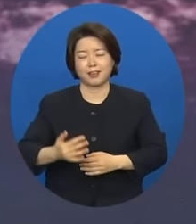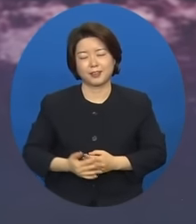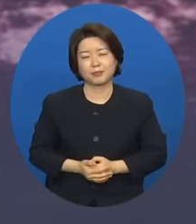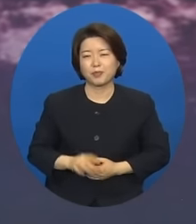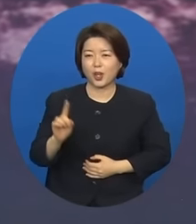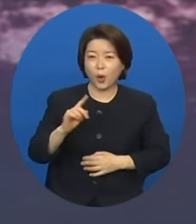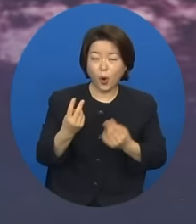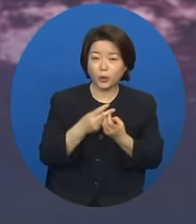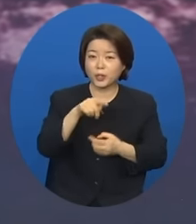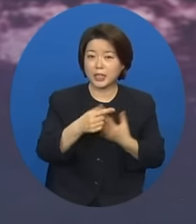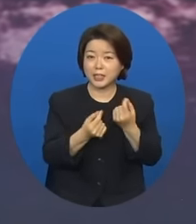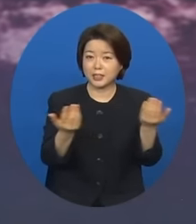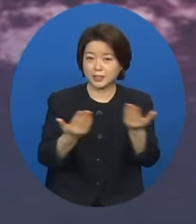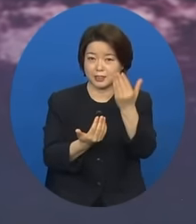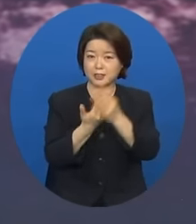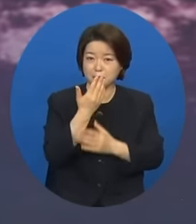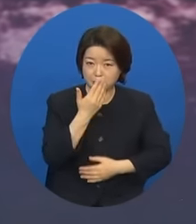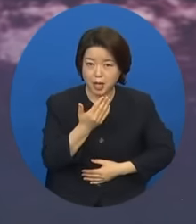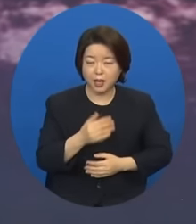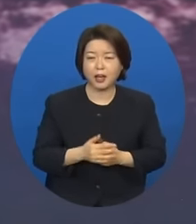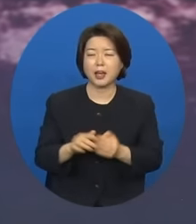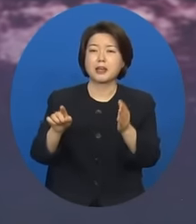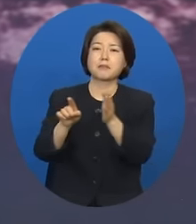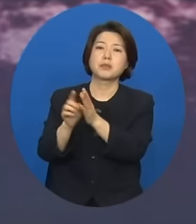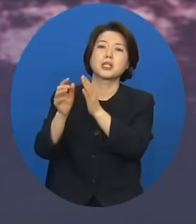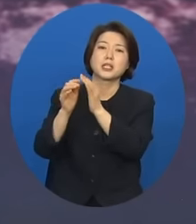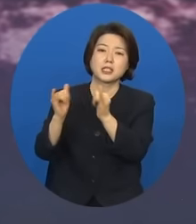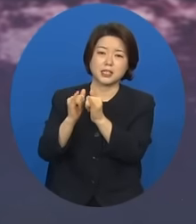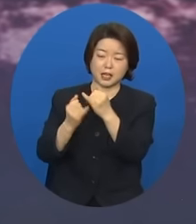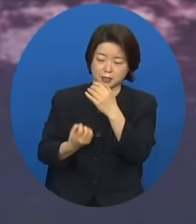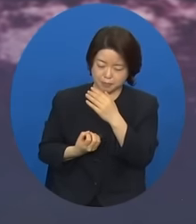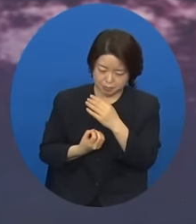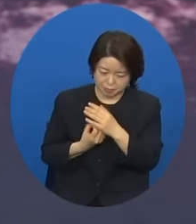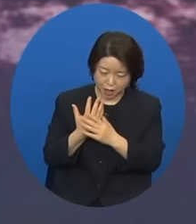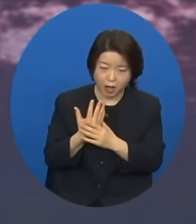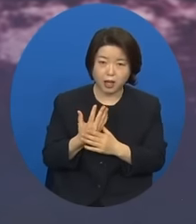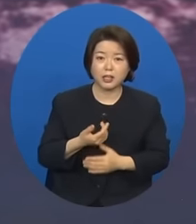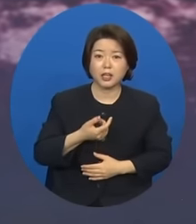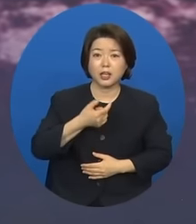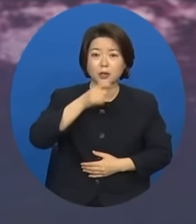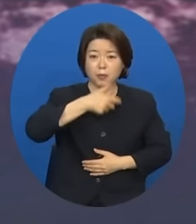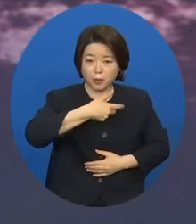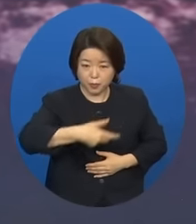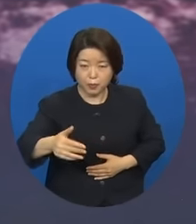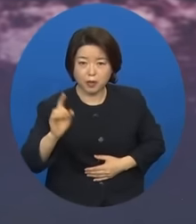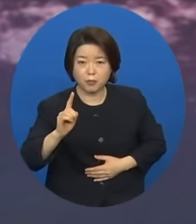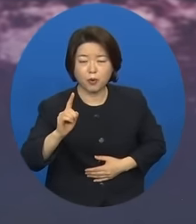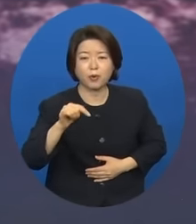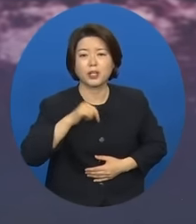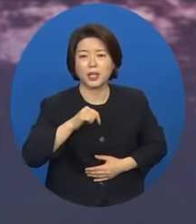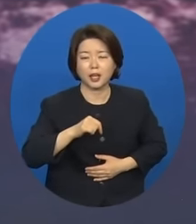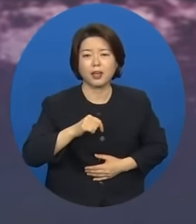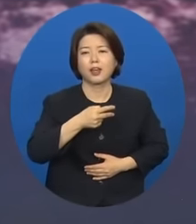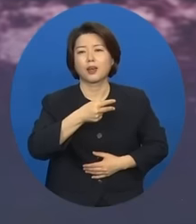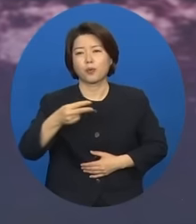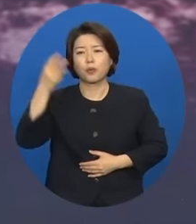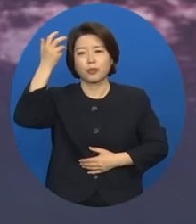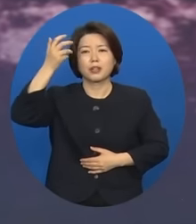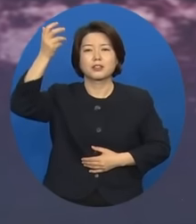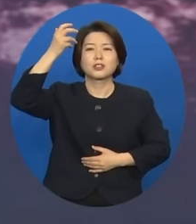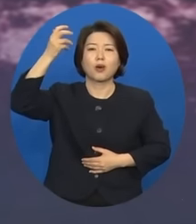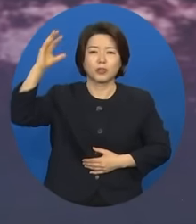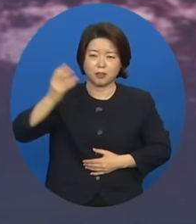이런 일이 벌어지는 바로 믿는 자에게 나오는 그 생명수가 뭐냐 이게 성령이라는 것입니다